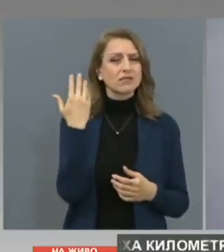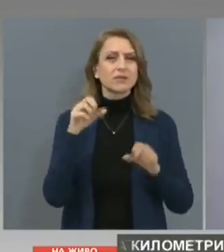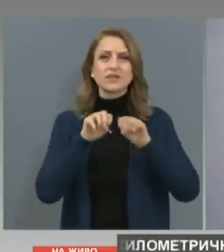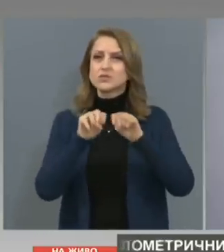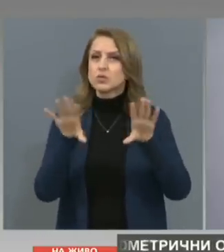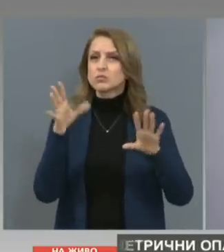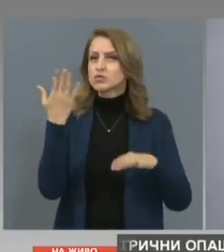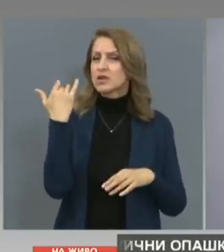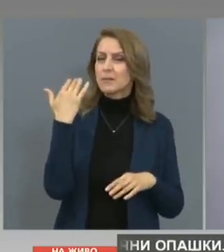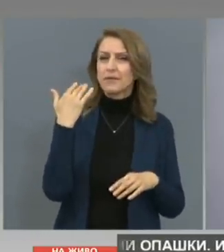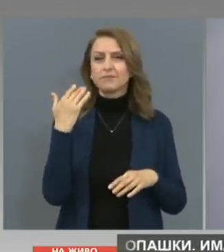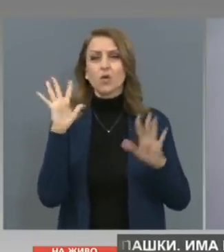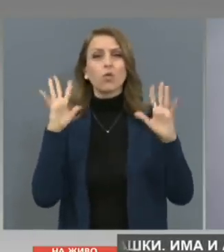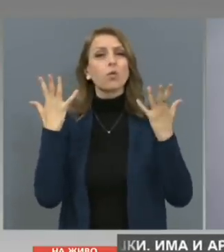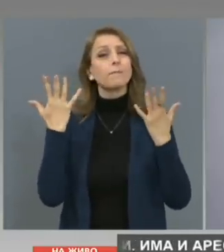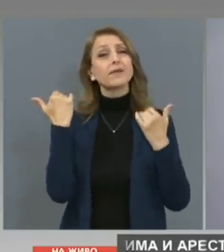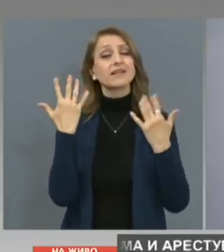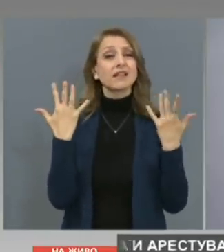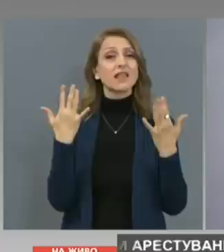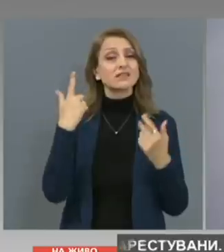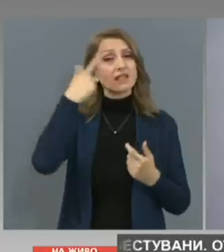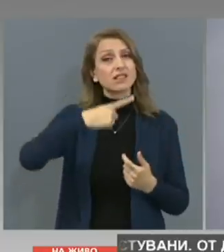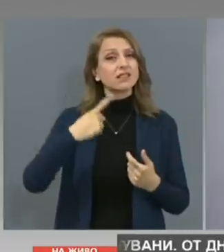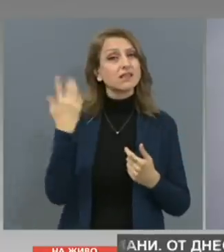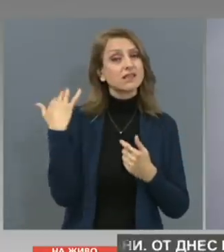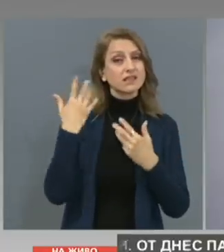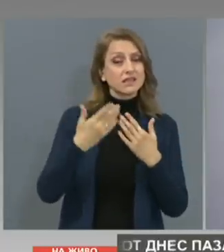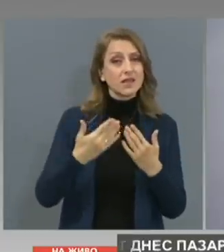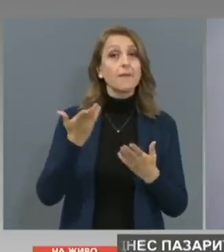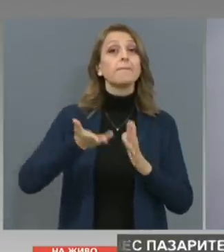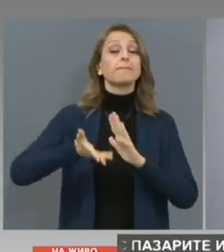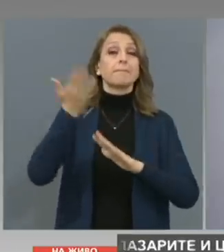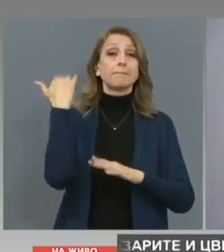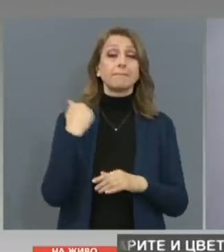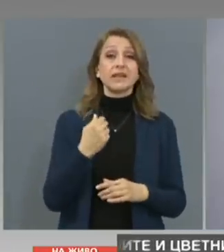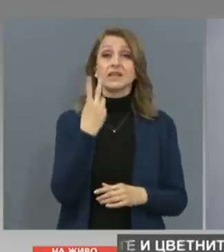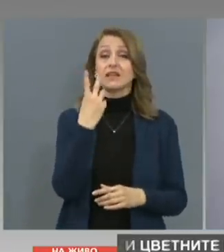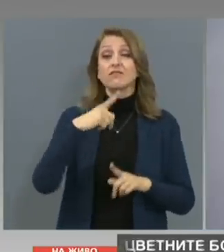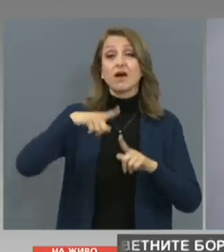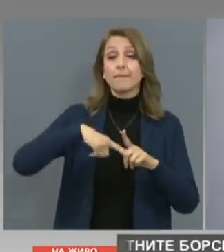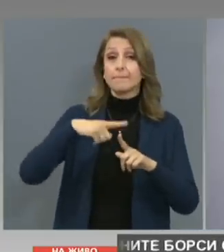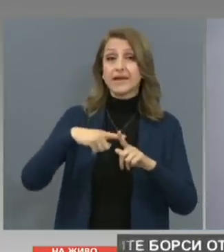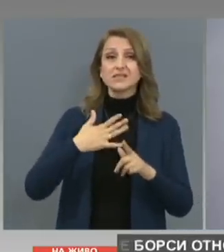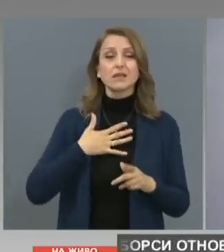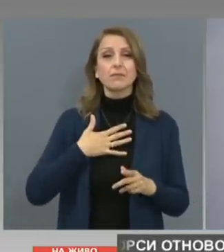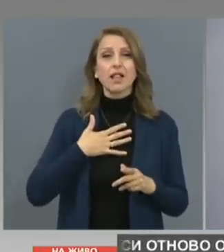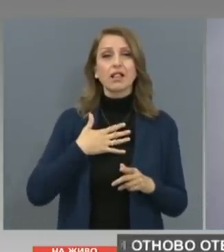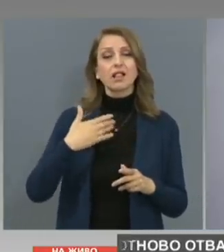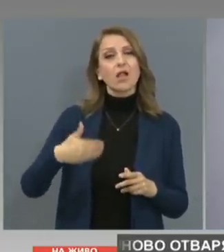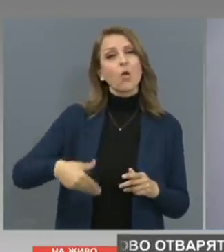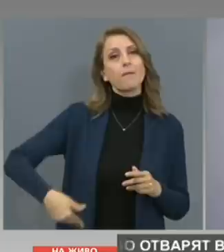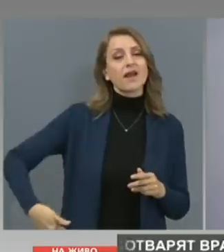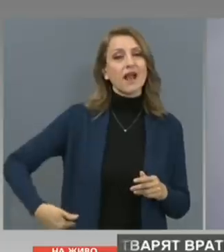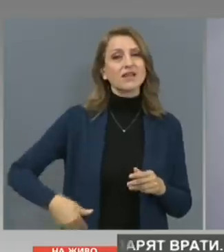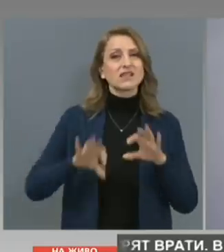го преди около 10 дни. Преди 2 месеца прекара операция за на дебелото